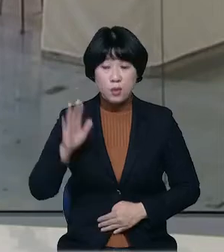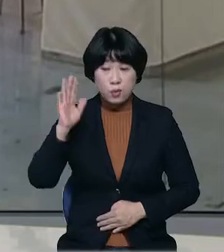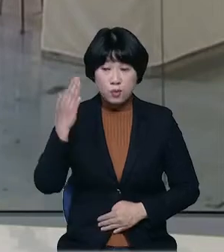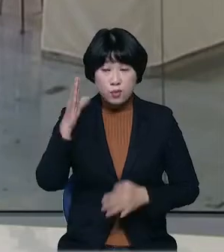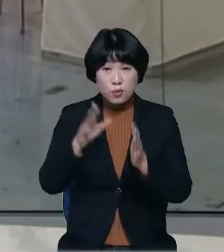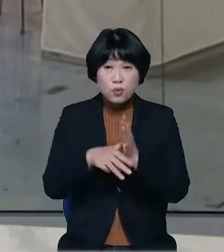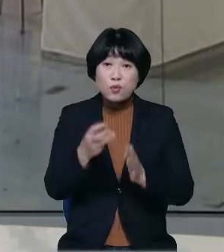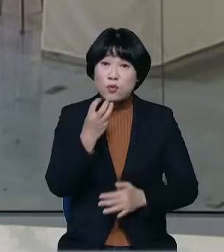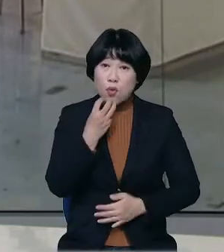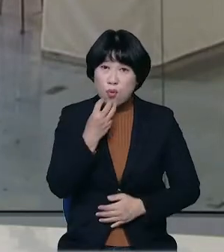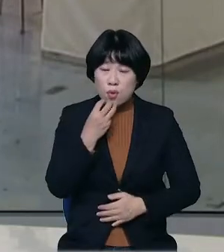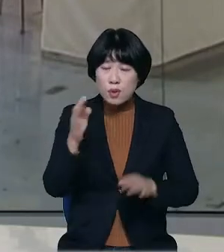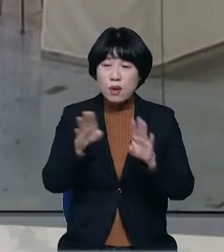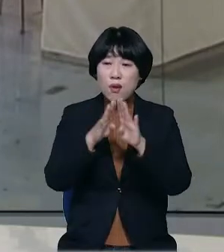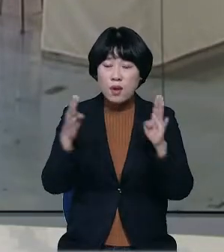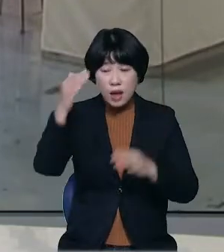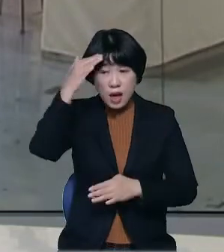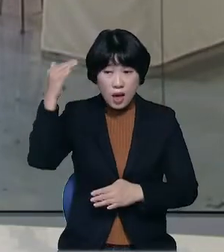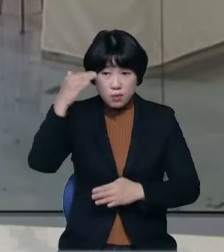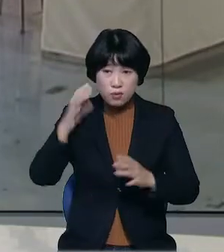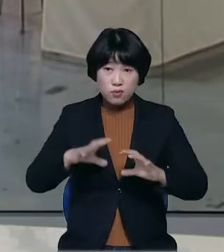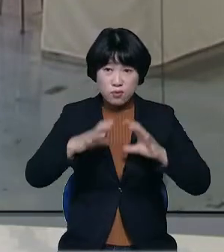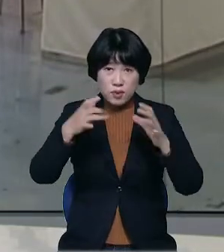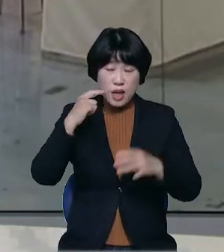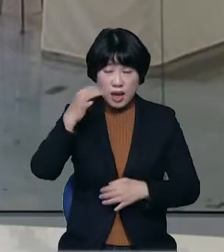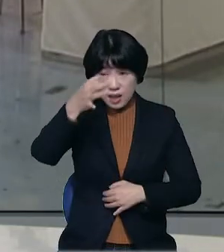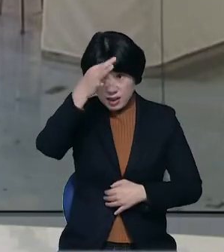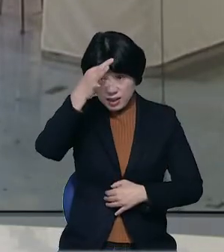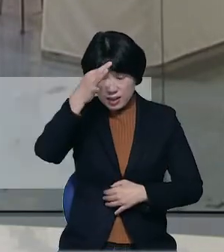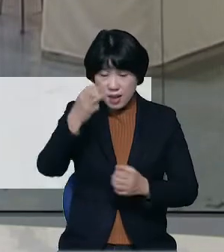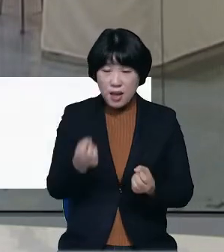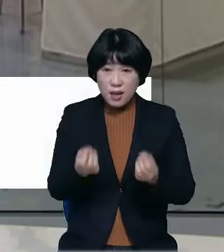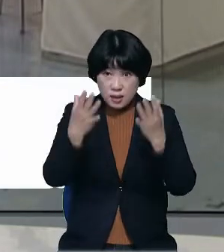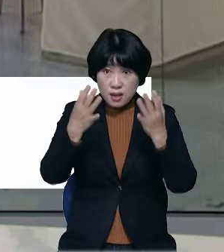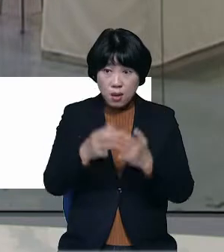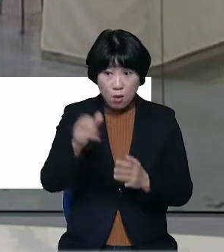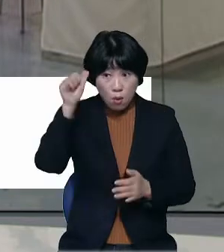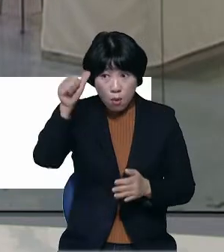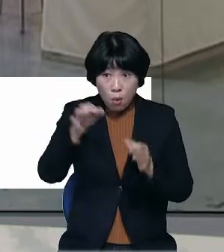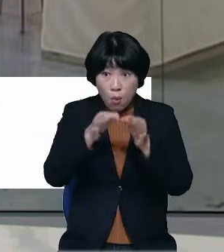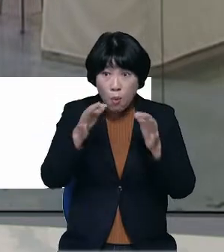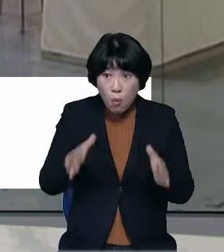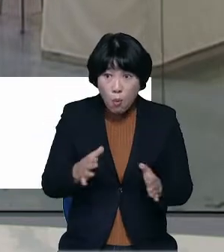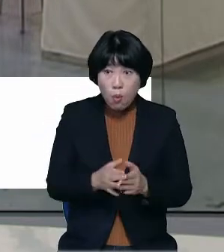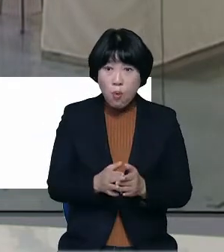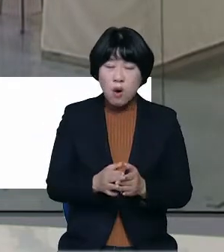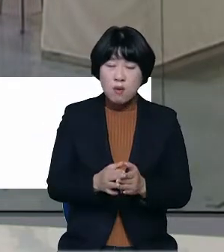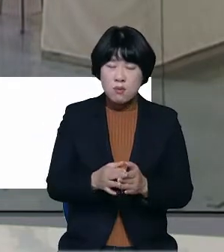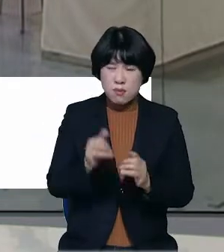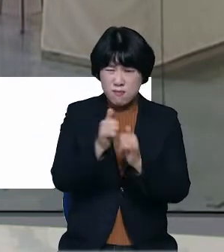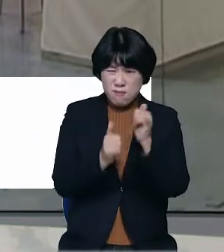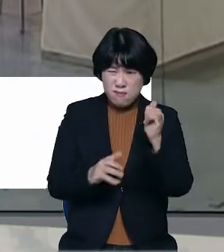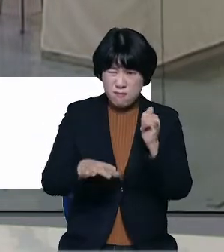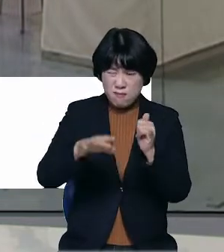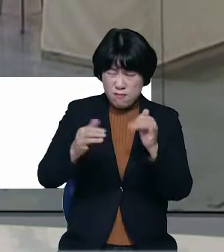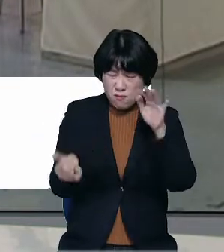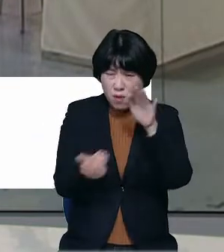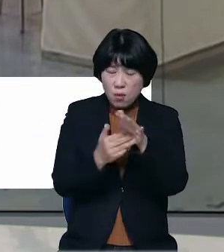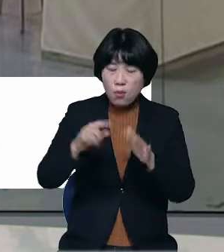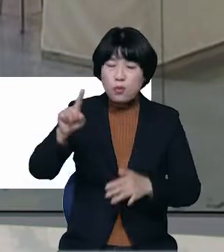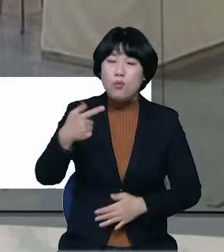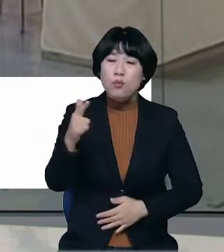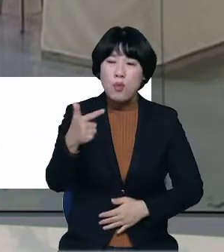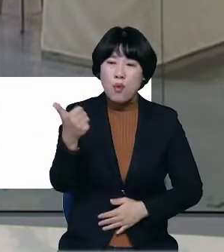최근 서울에서 열린 한국국제아트페어 키아프에서 닷새간 사상 최고인 650억 원의 작품 거래가